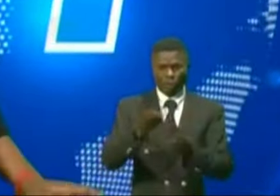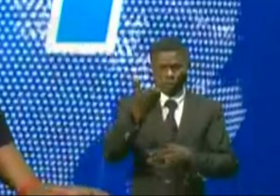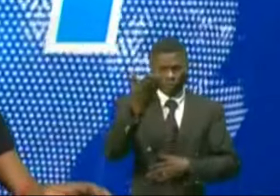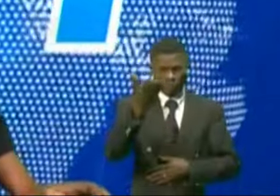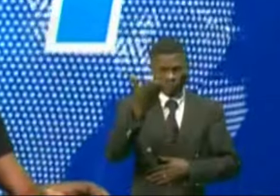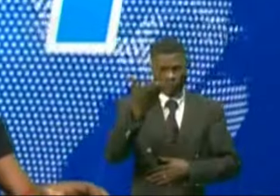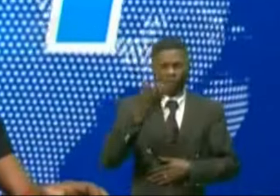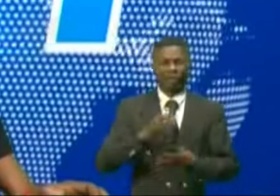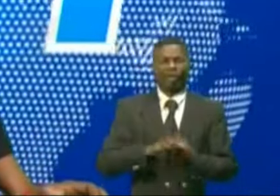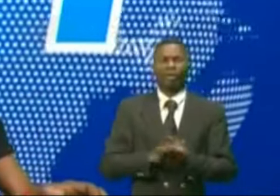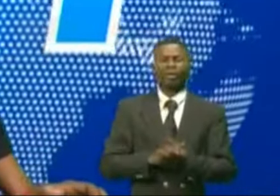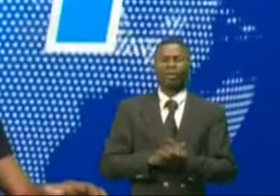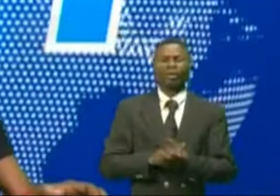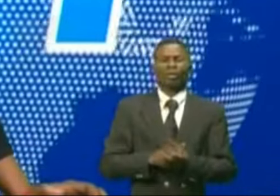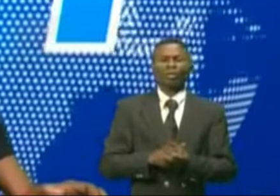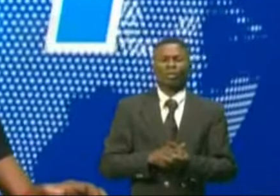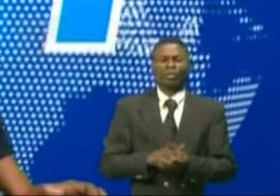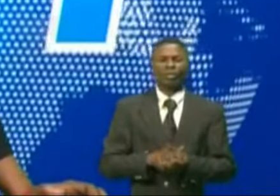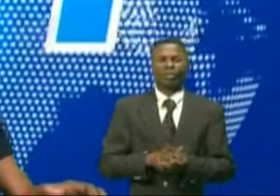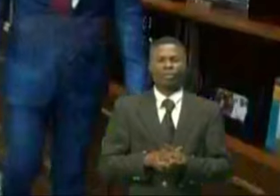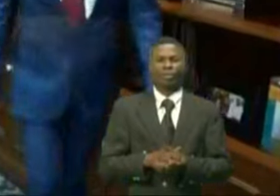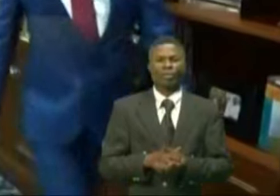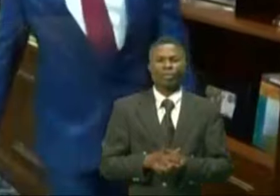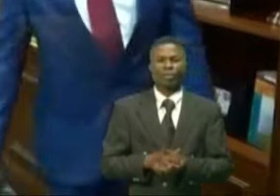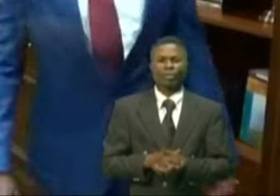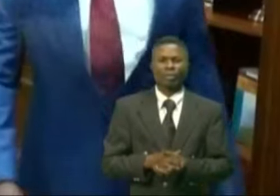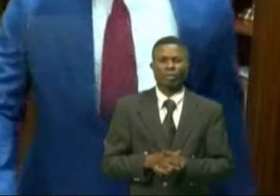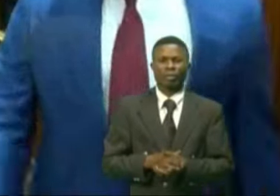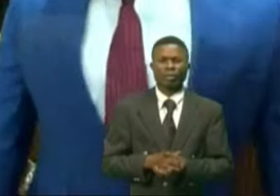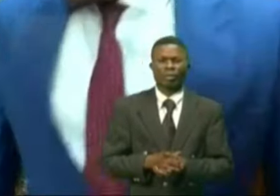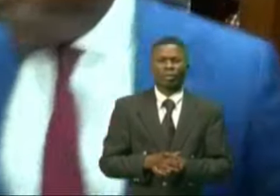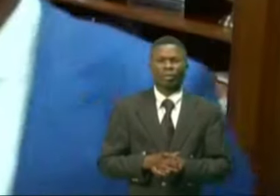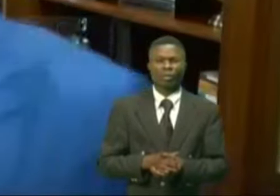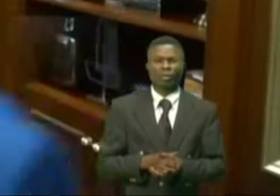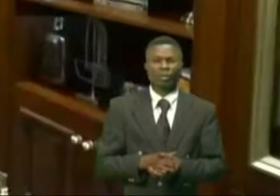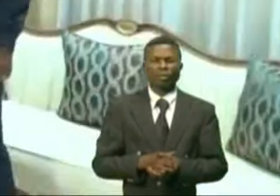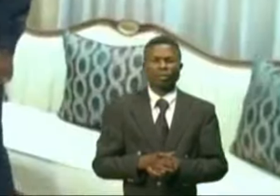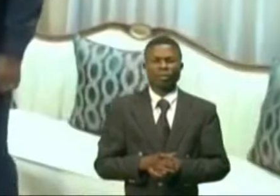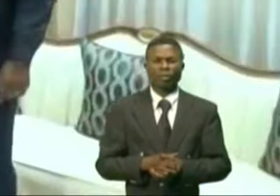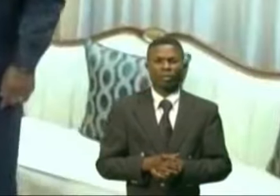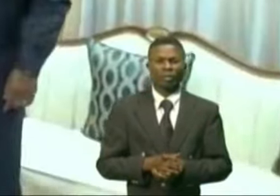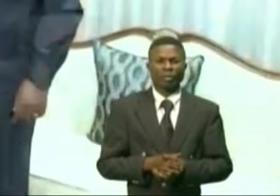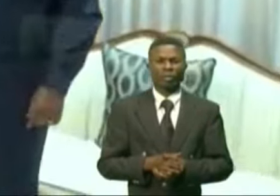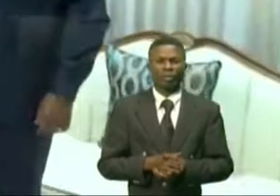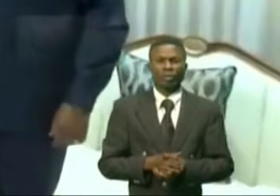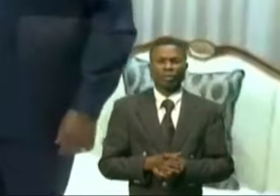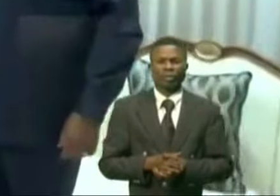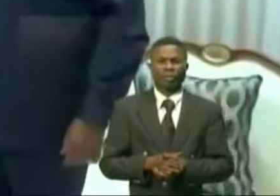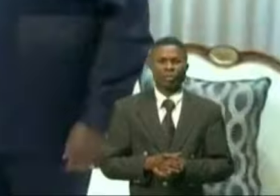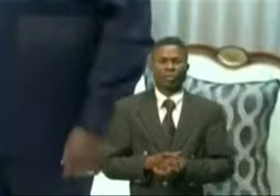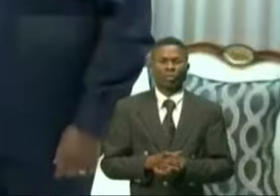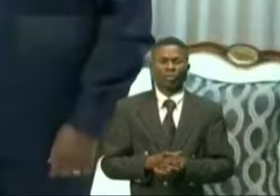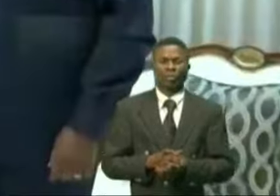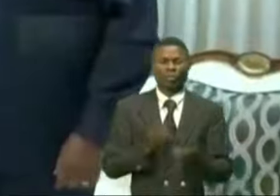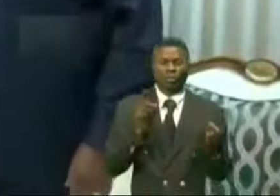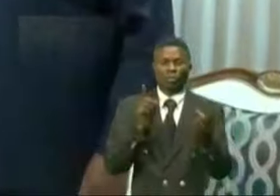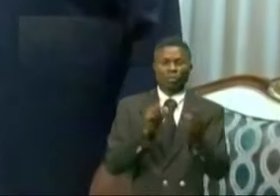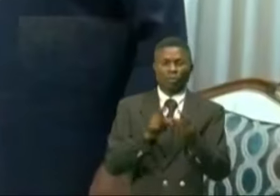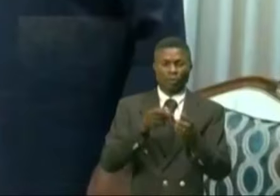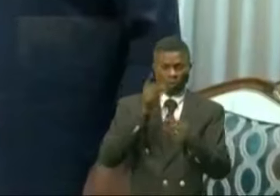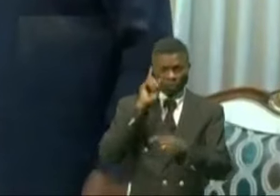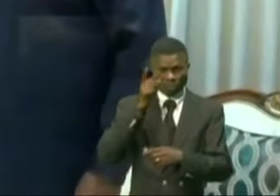Fils Matondo ont signé ces reportages. Honorable président de l'Assemblée nationale. Une première officielle